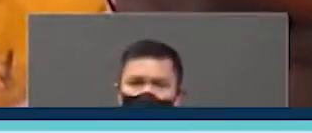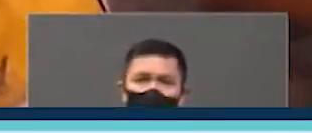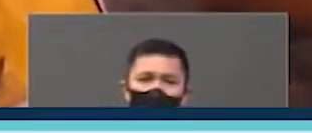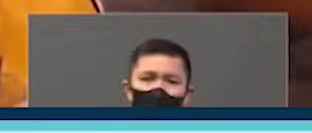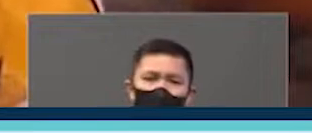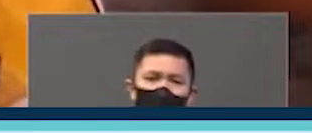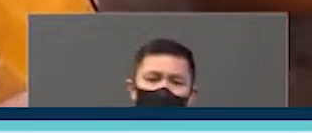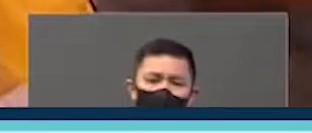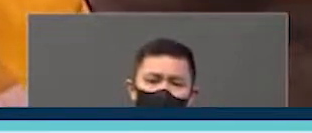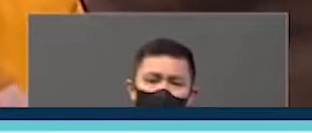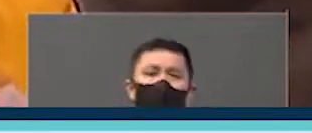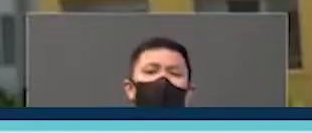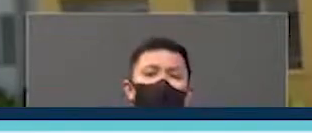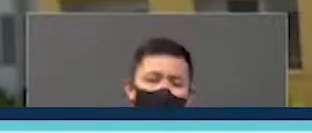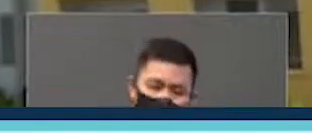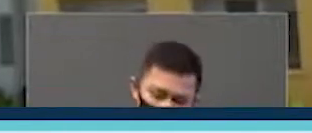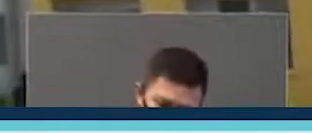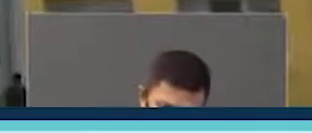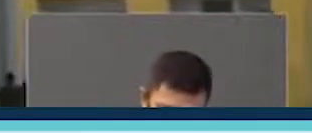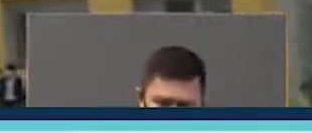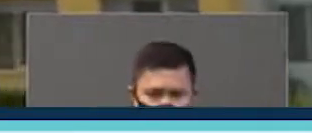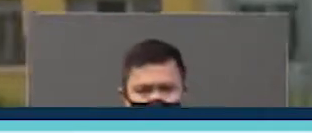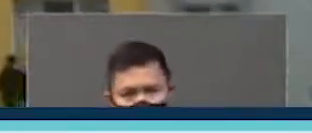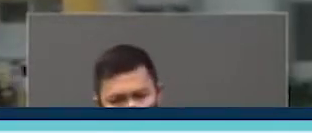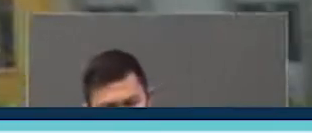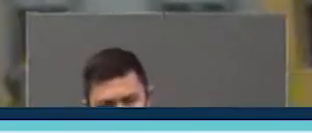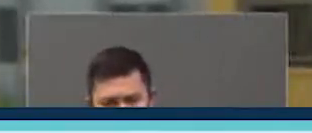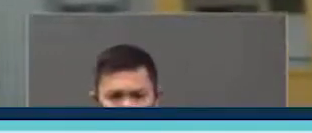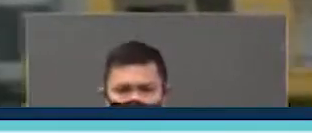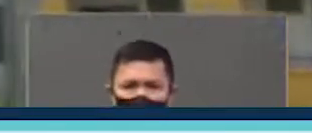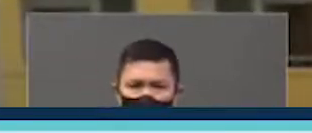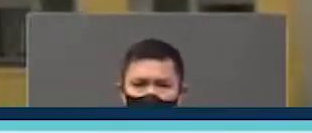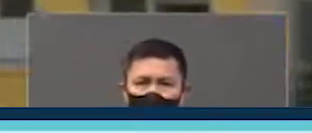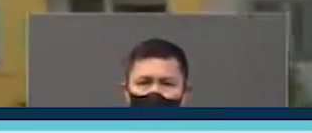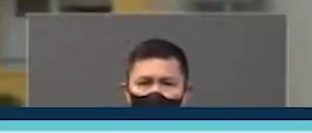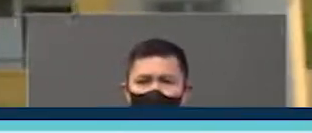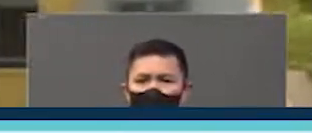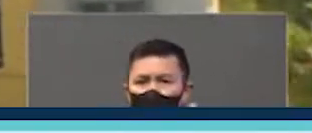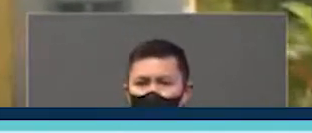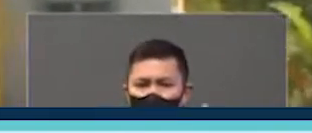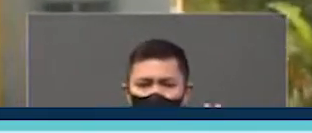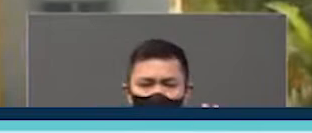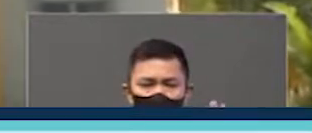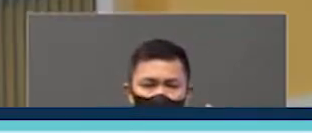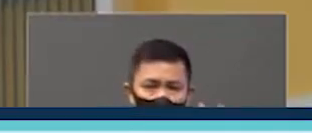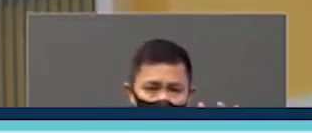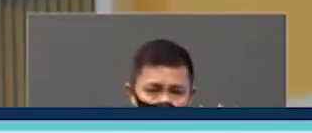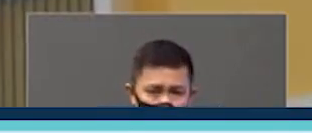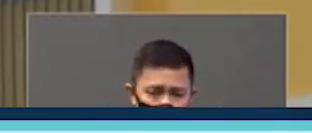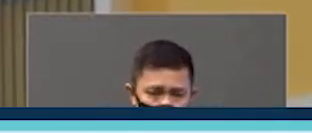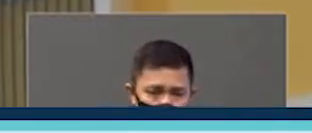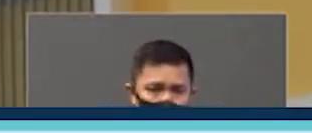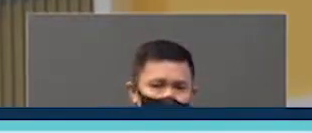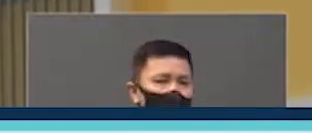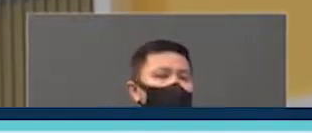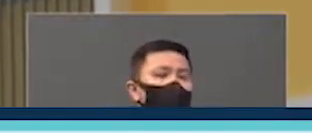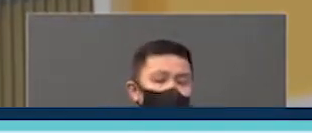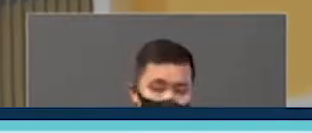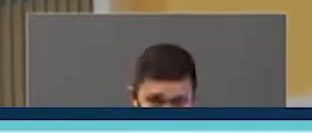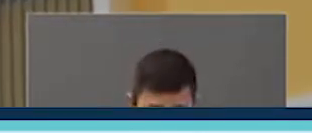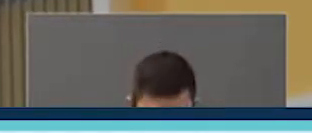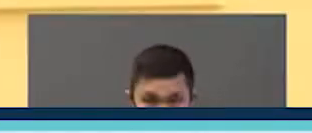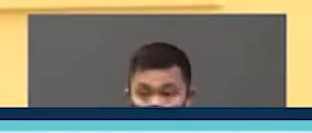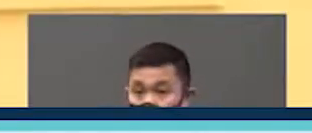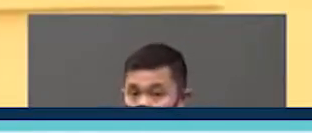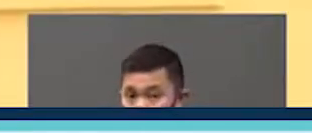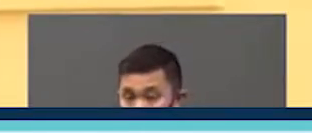284คนเดือนที่สำคัญที่กลุ่มใหญ่คือกลุ่มที่เข้าห้องเช่าอาคารของการเคหะนะครับแล้วก็การแข่ง